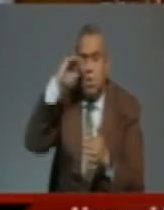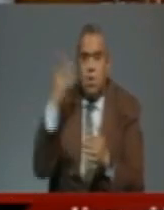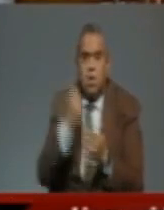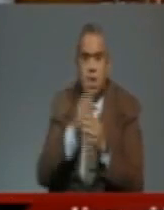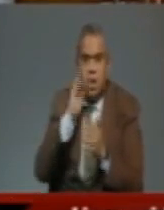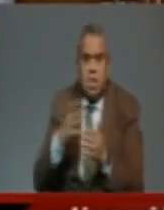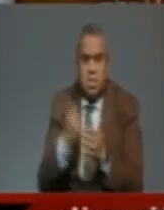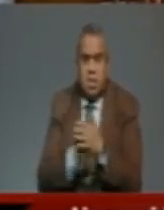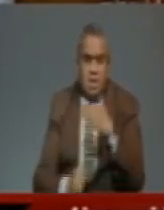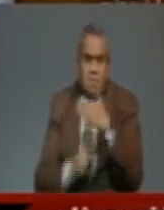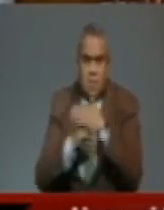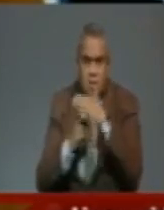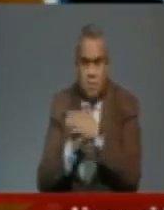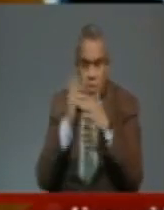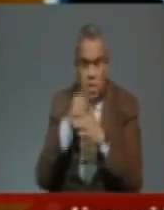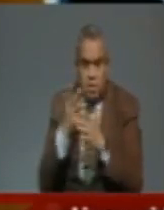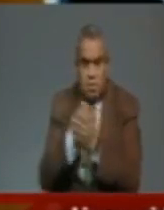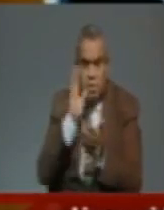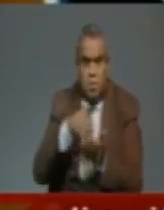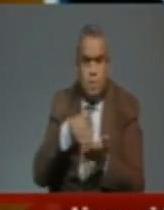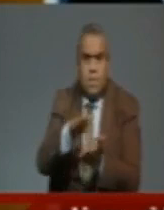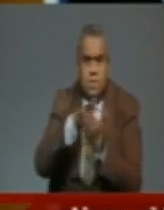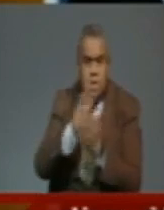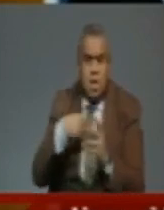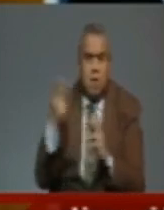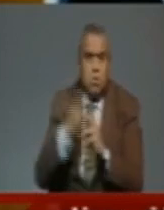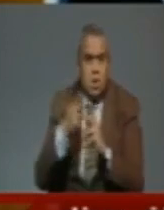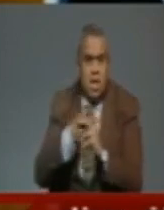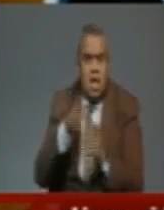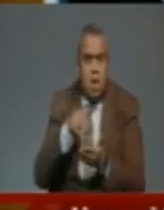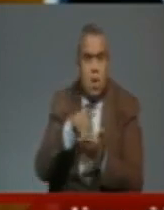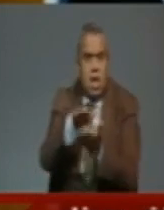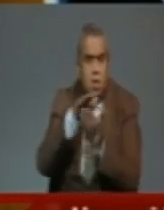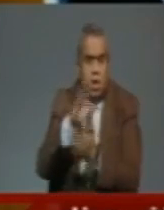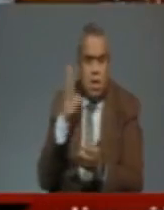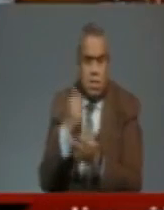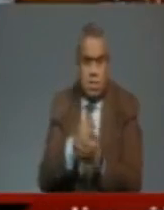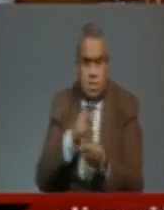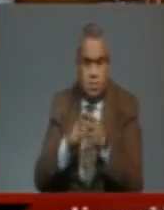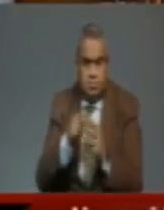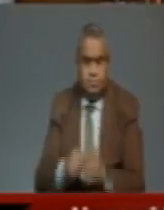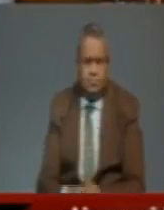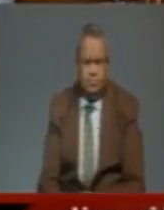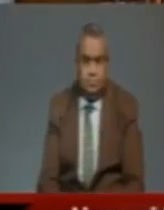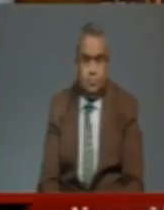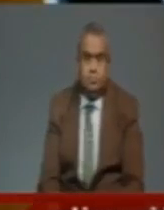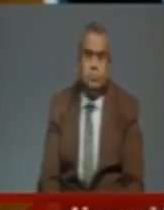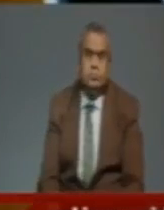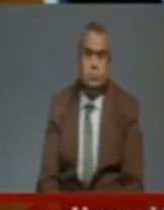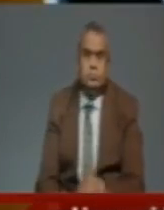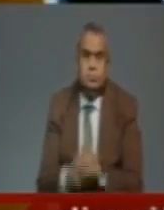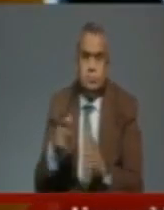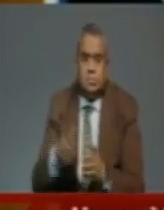حمولات اكتر سواء بضائع او سواء حاويات. اتعاقدنا فن مع ودي بالمناسبه يا فندم دي مراكب اكبر